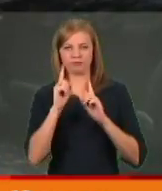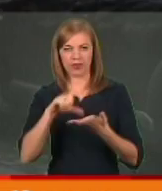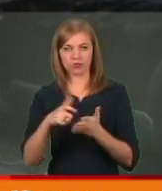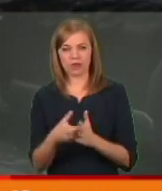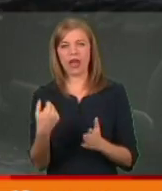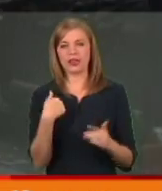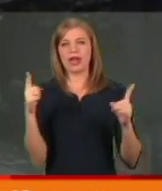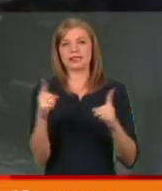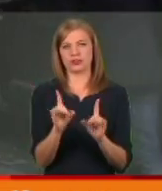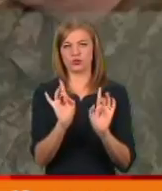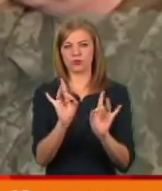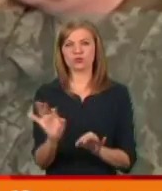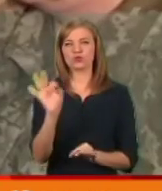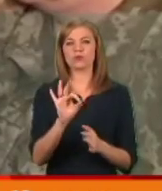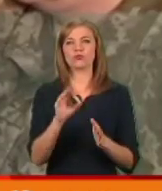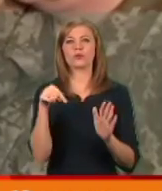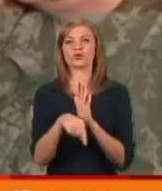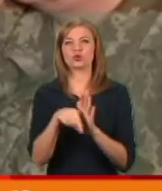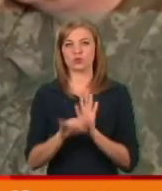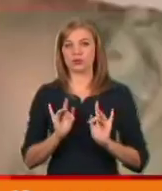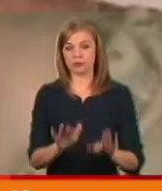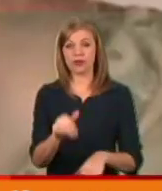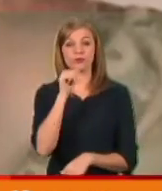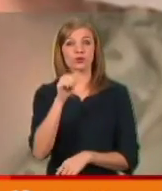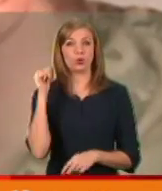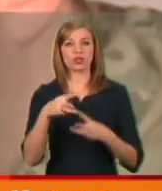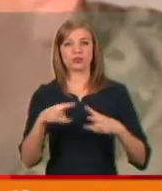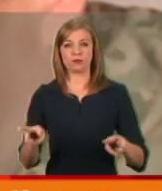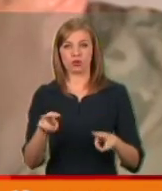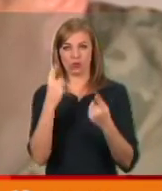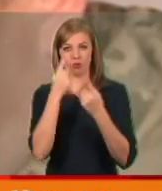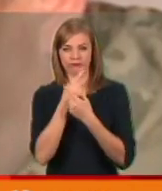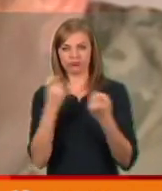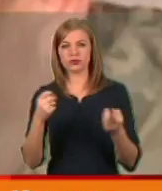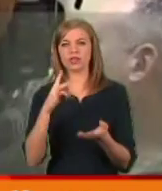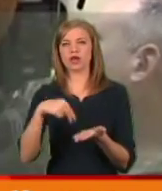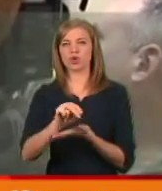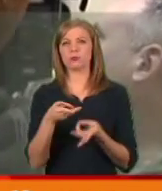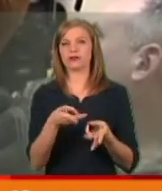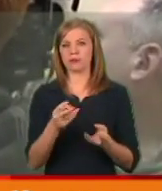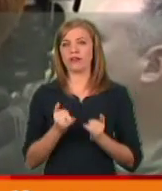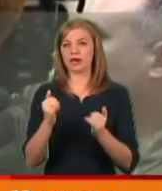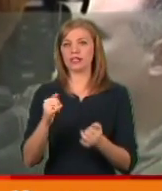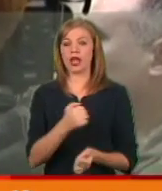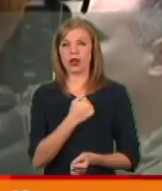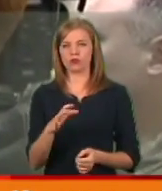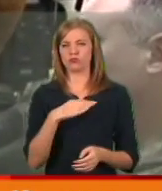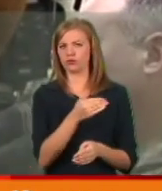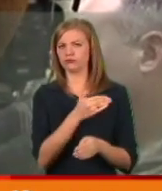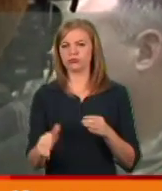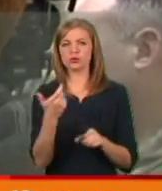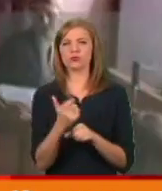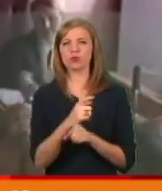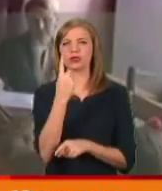поки стисло розповім про суть справи. Торік Міноборони оголосила тендер на закупівлю палива для армії. На це з бюджету було виділено